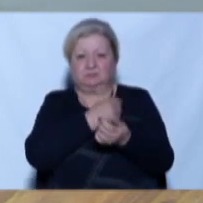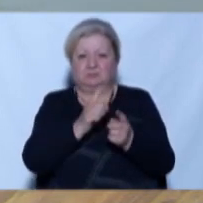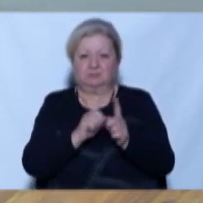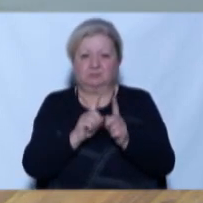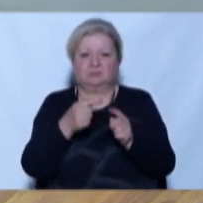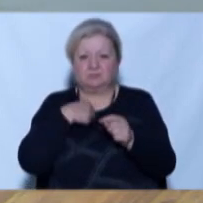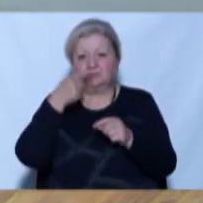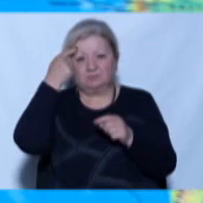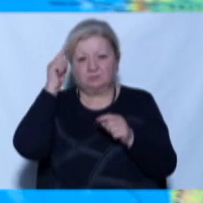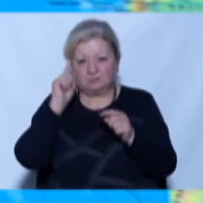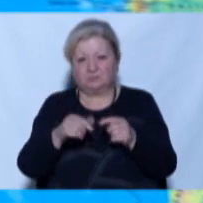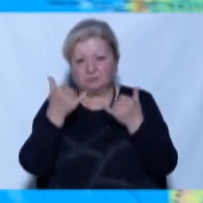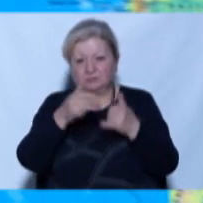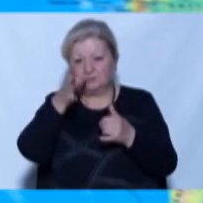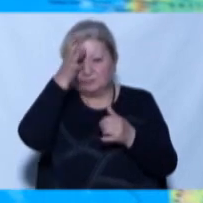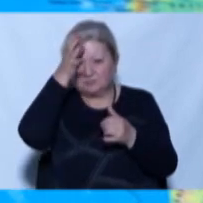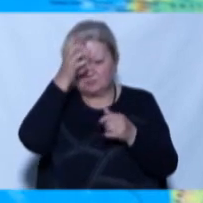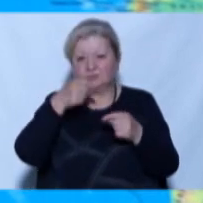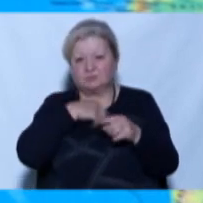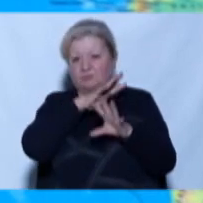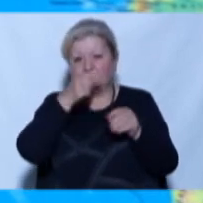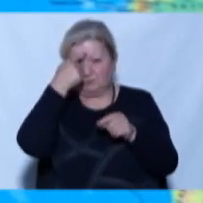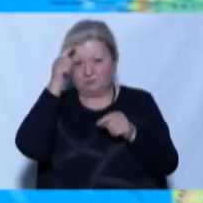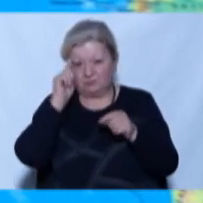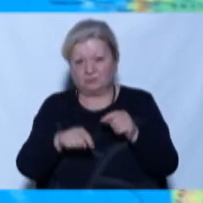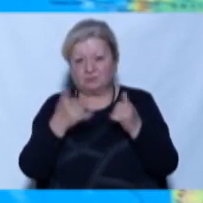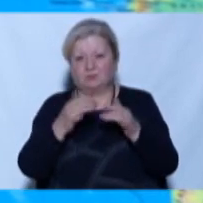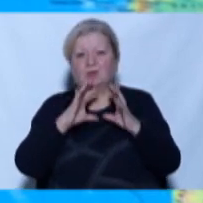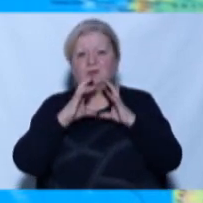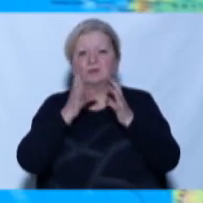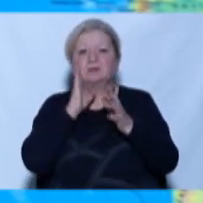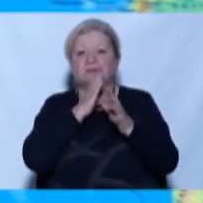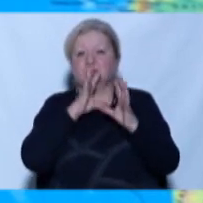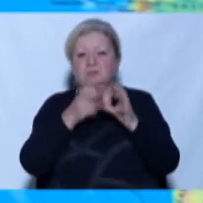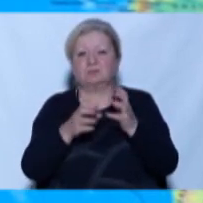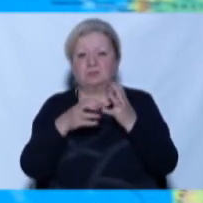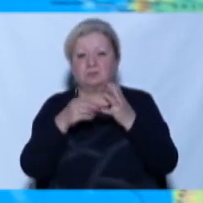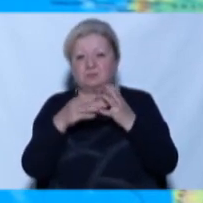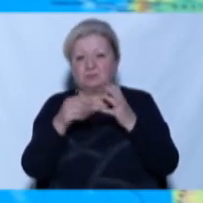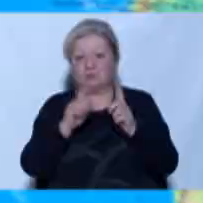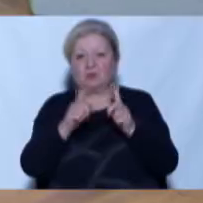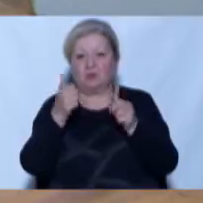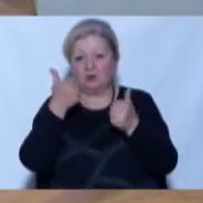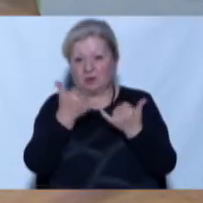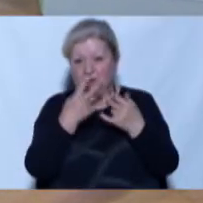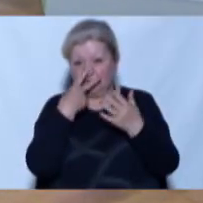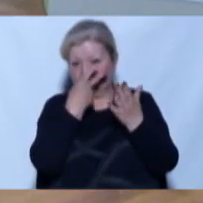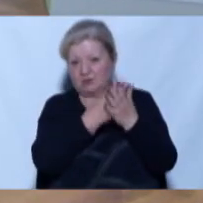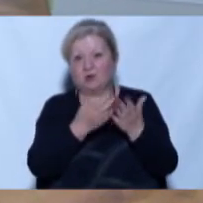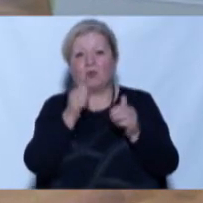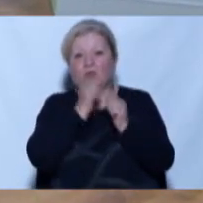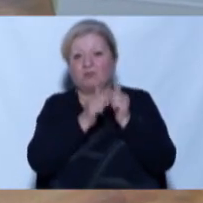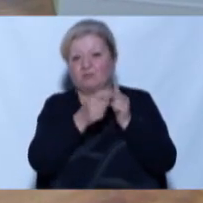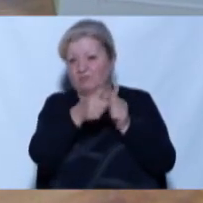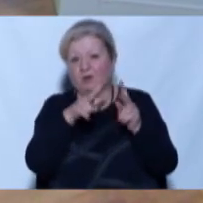რომ დღეს მეცნიერებისთვის და ჩვენთვისაც ცნობილია, რომ დედამიწა ყოველთვის ისე არ გამოიყურებოდა, როგორც დღეს ვხედავთ ჩვენს